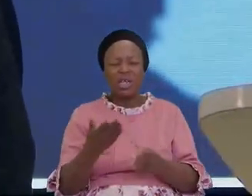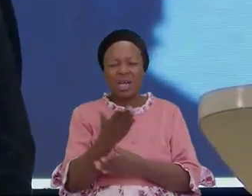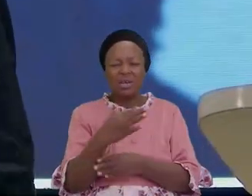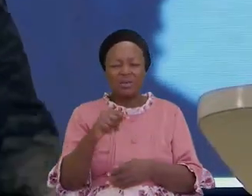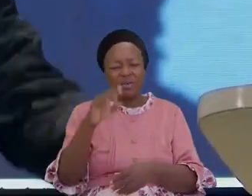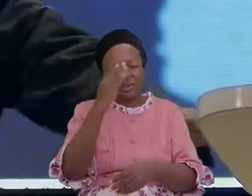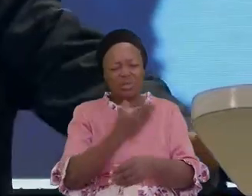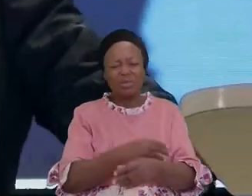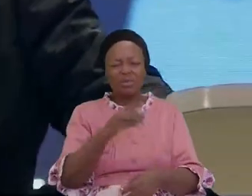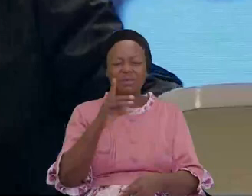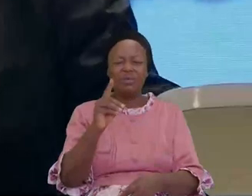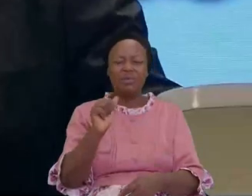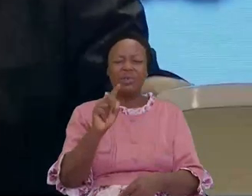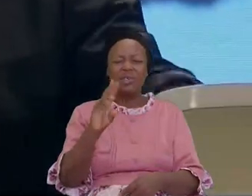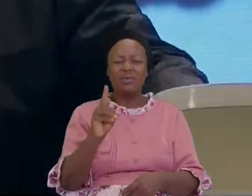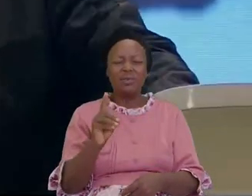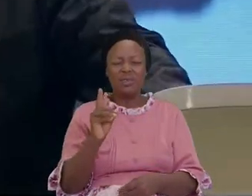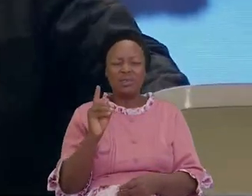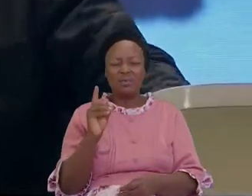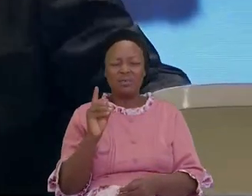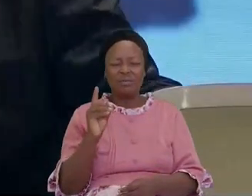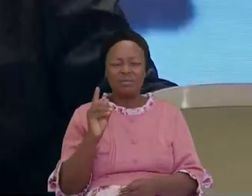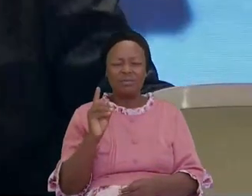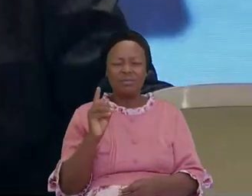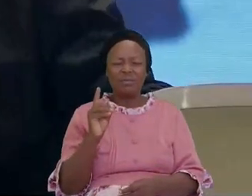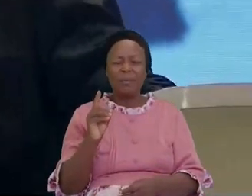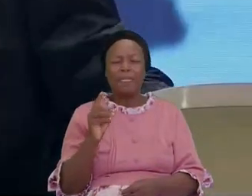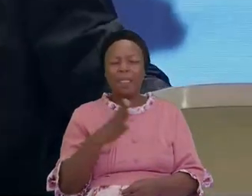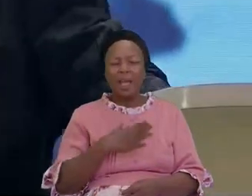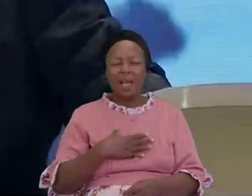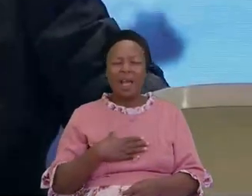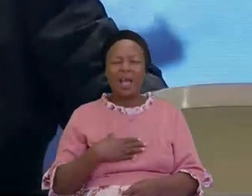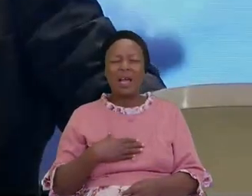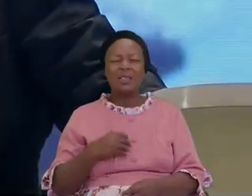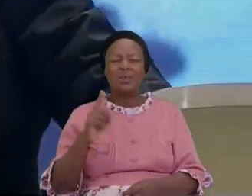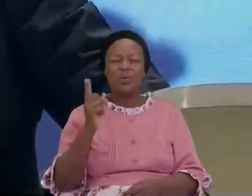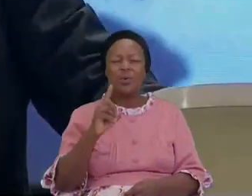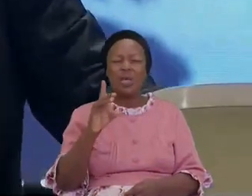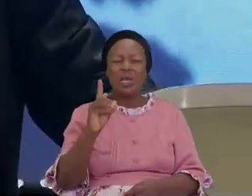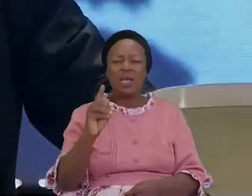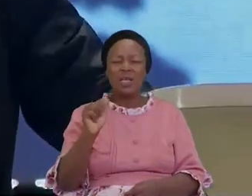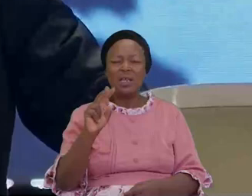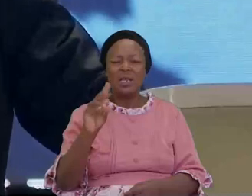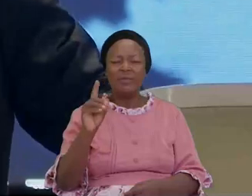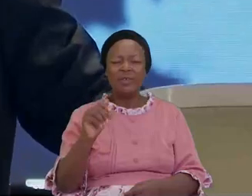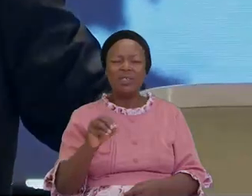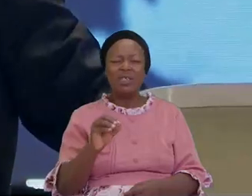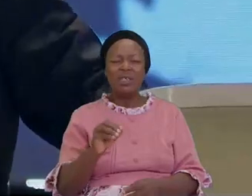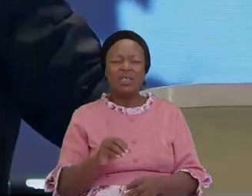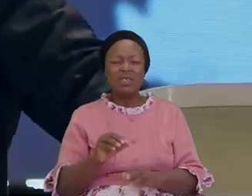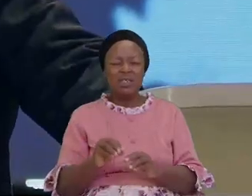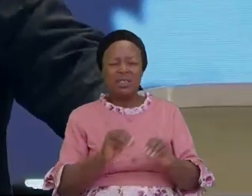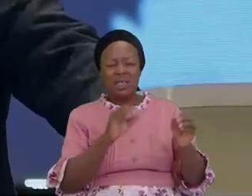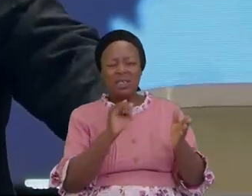comme cette pierre dans la main de David. Et là où David envoie cette